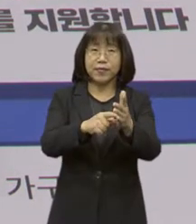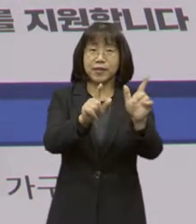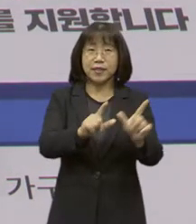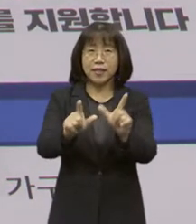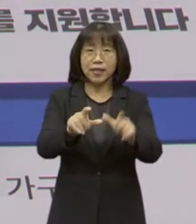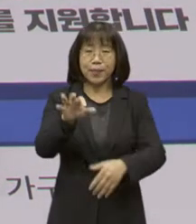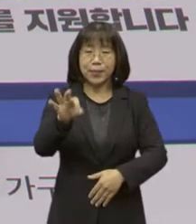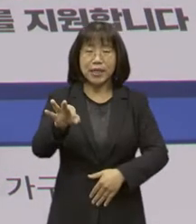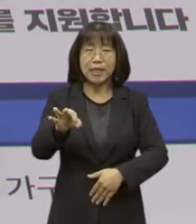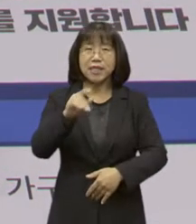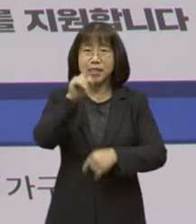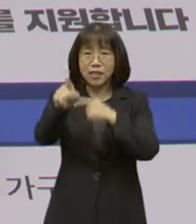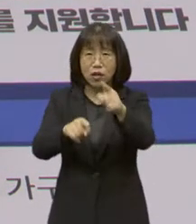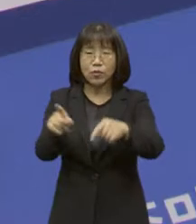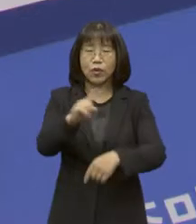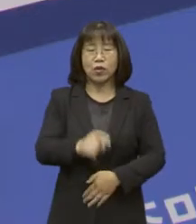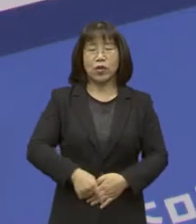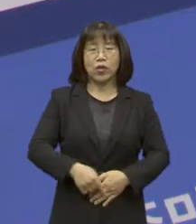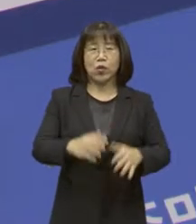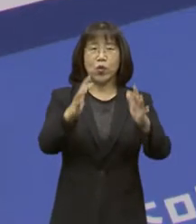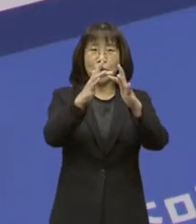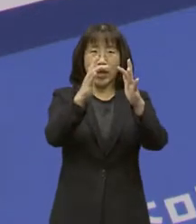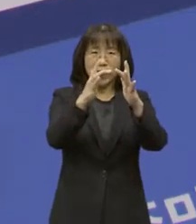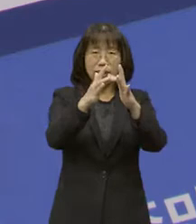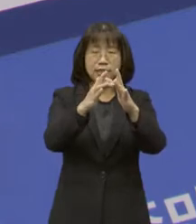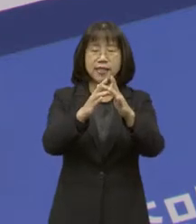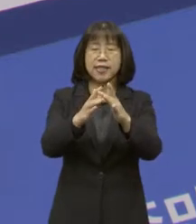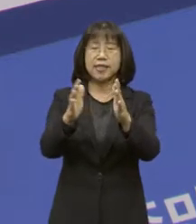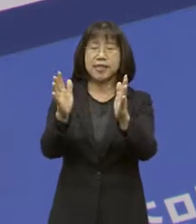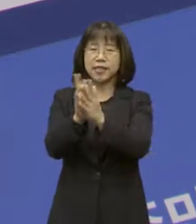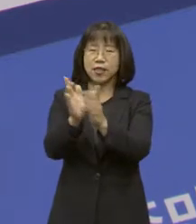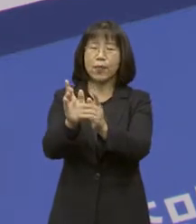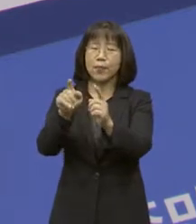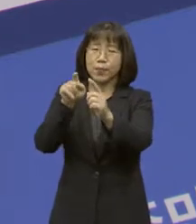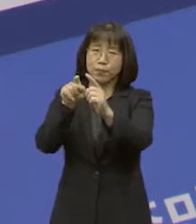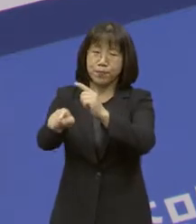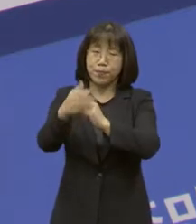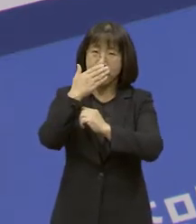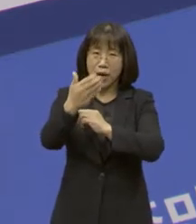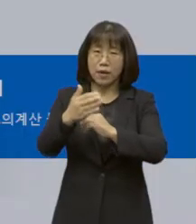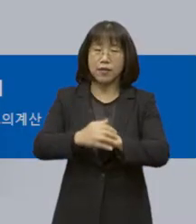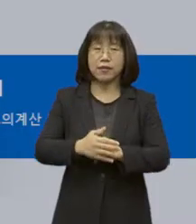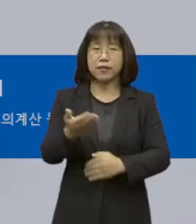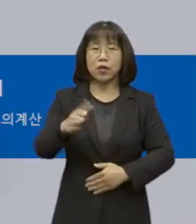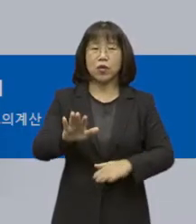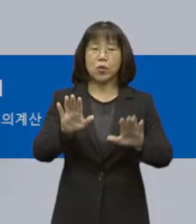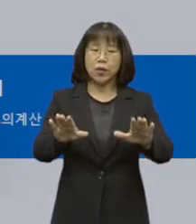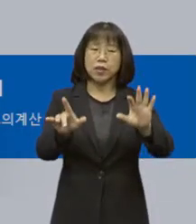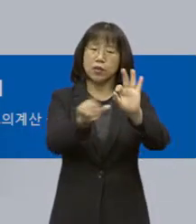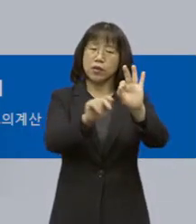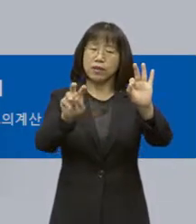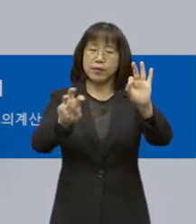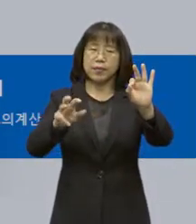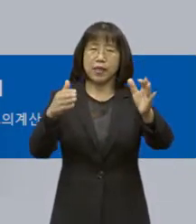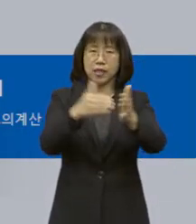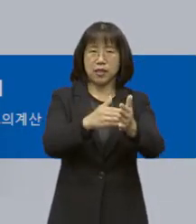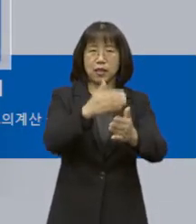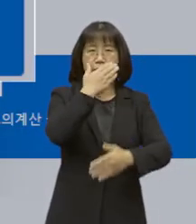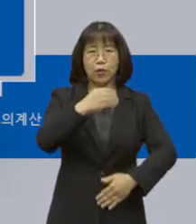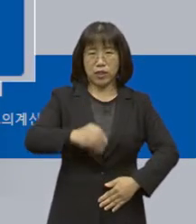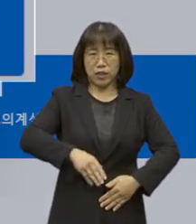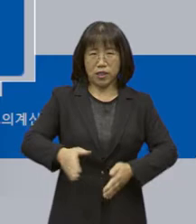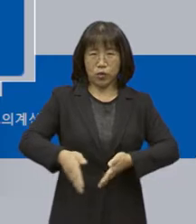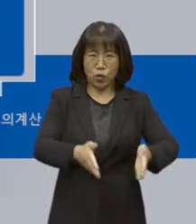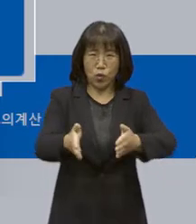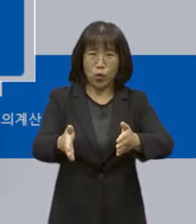긴급 생계비 신청은 온 오프라인 모두 가능하며 인터넷과 모바일을 활용한 온라인 신청은 오는 30일까지